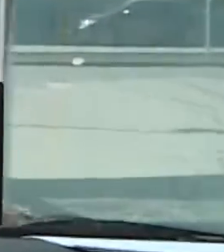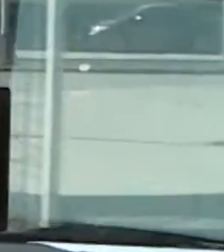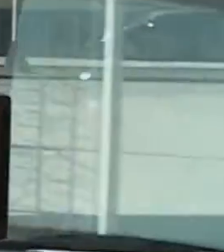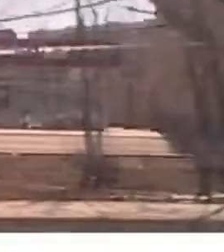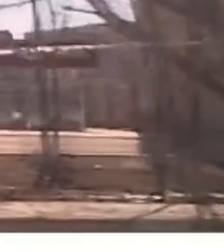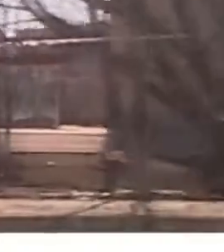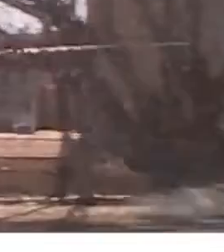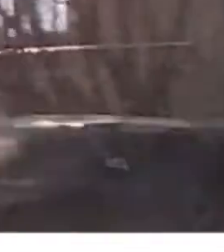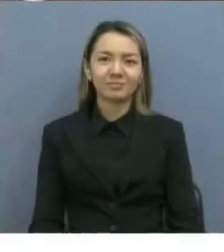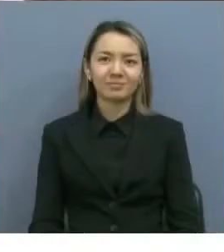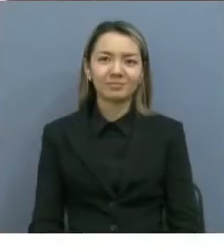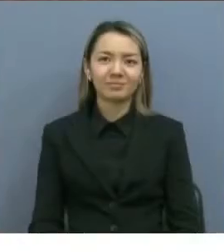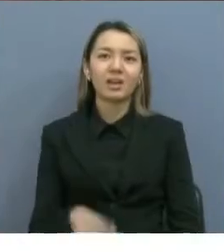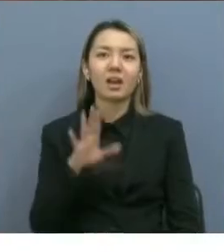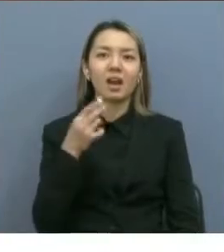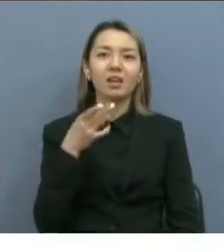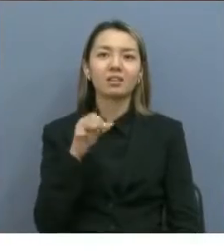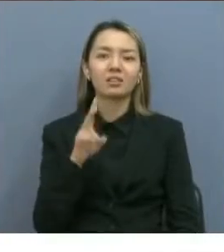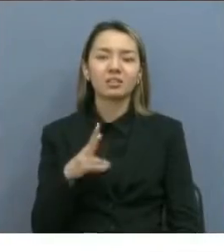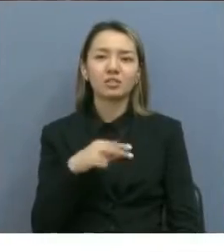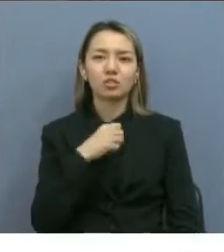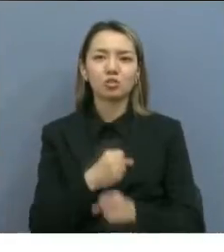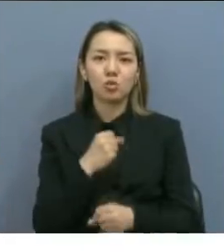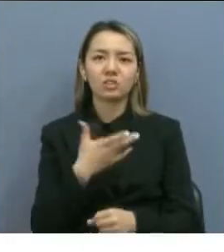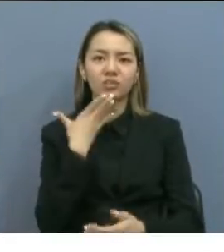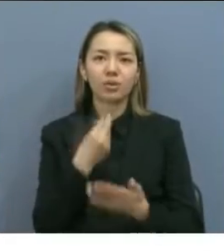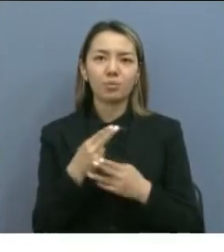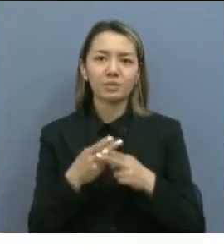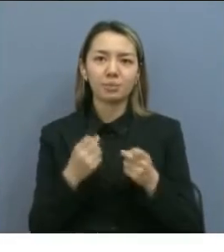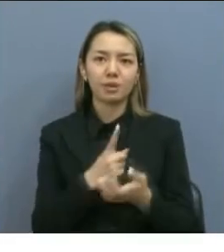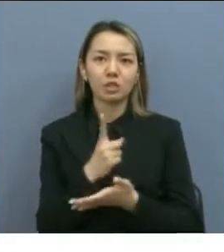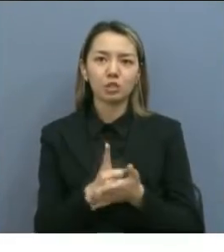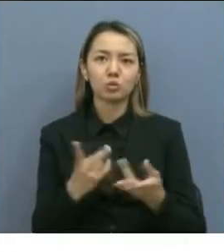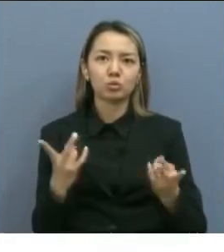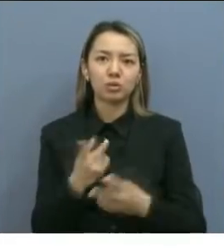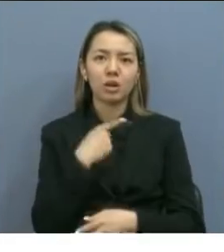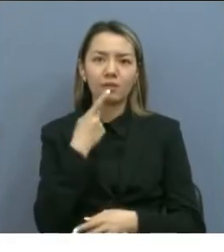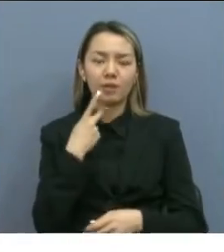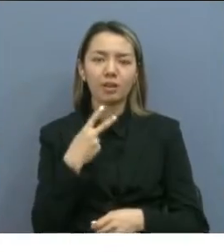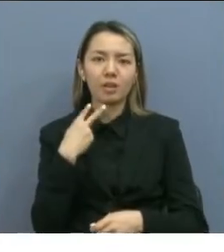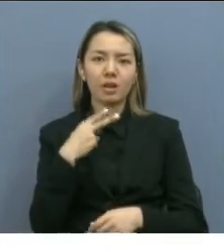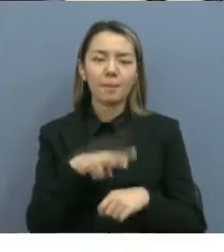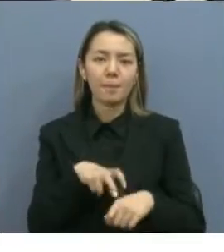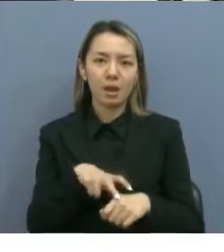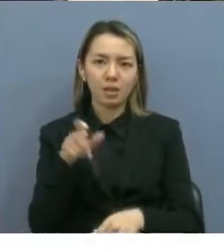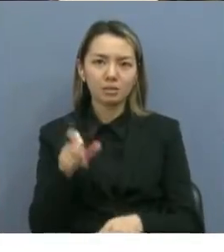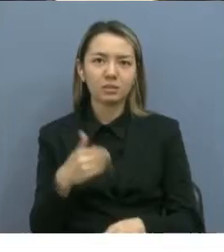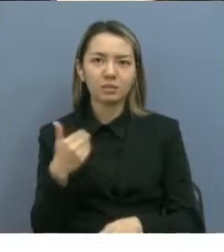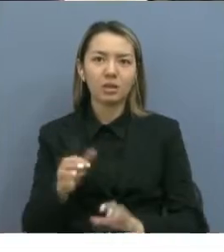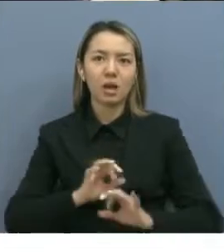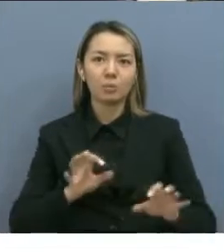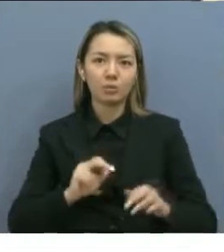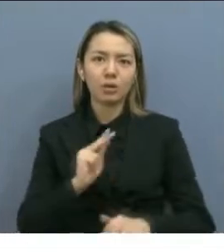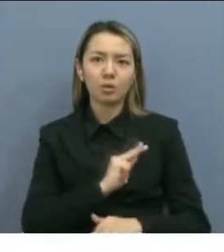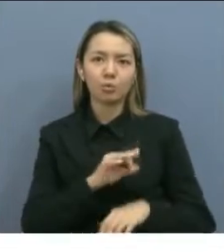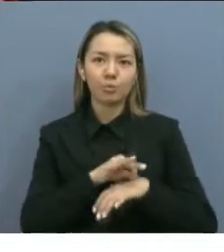на улицу. Карантин режимін сақтаңыз. Бұл өзіңіздің қауіпсіздігіңіз үшін қажет, дейді тәртіп сақшылары. Осылайша олар тұрғындарға түсіндіру